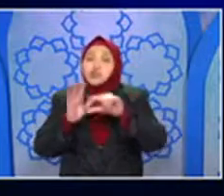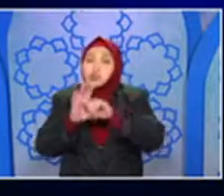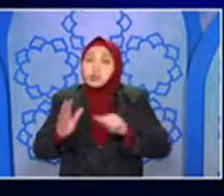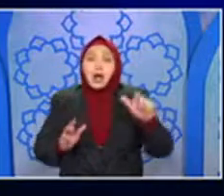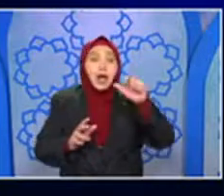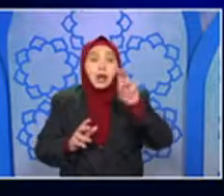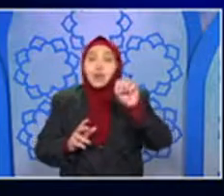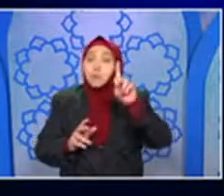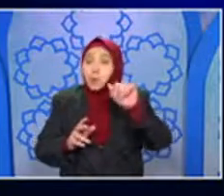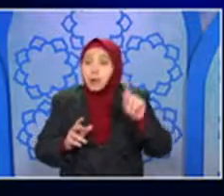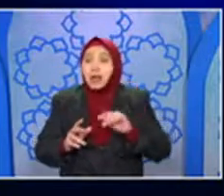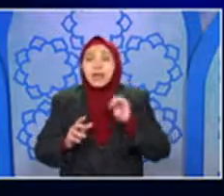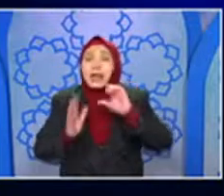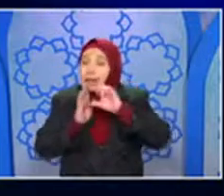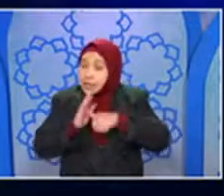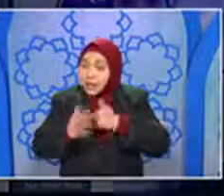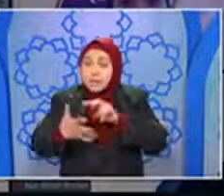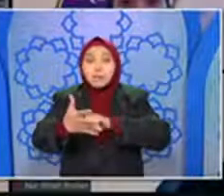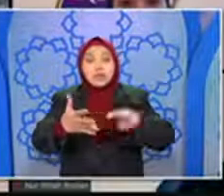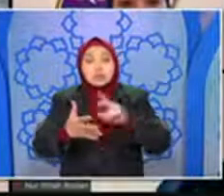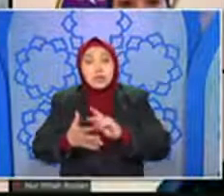akan dibacakan sebentar lagi.